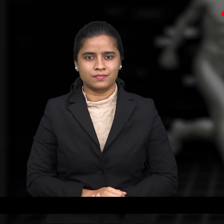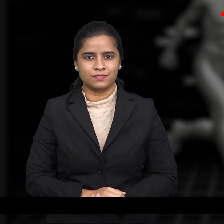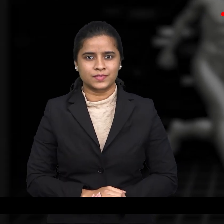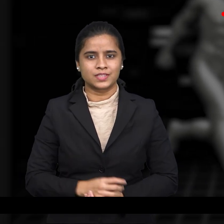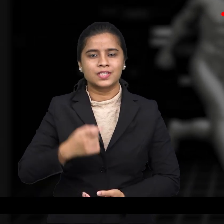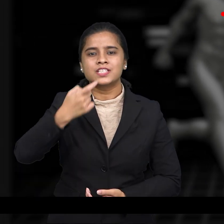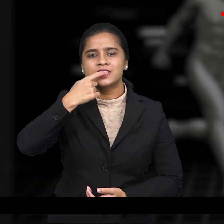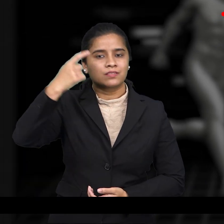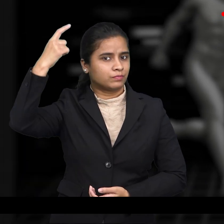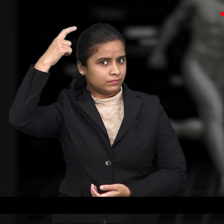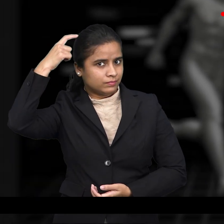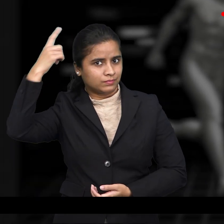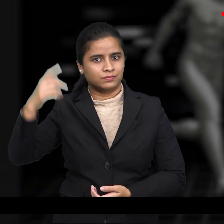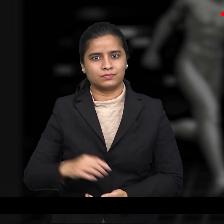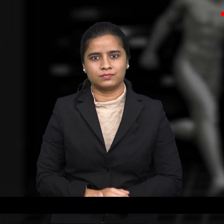कवठी।